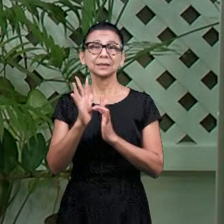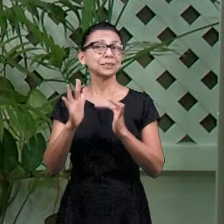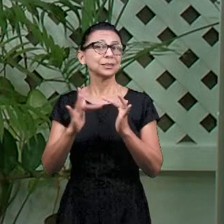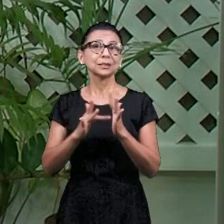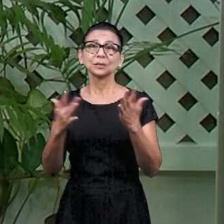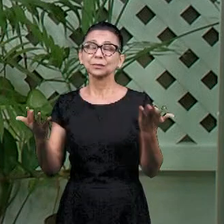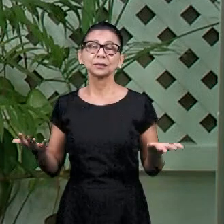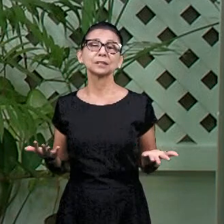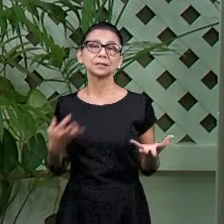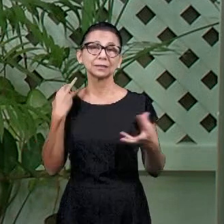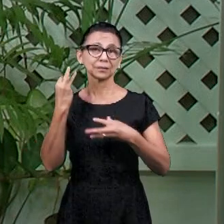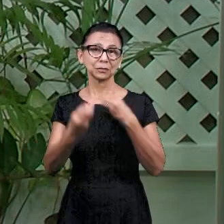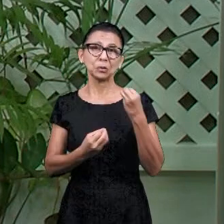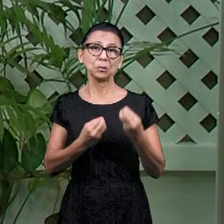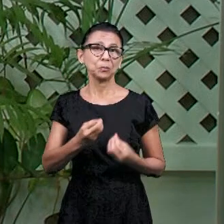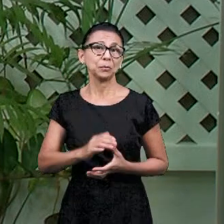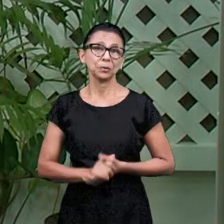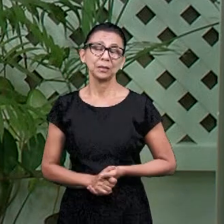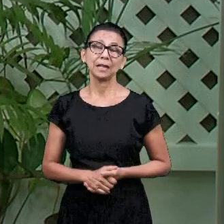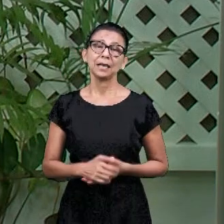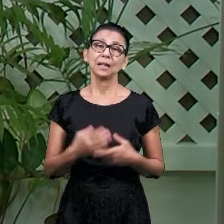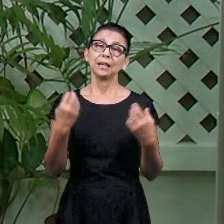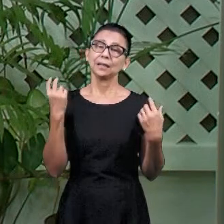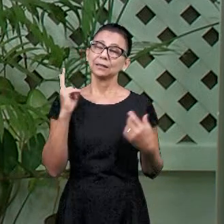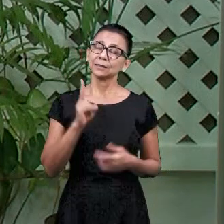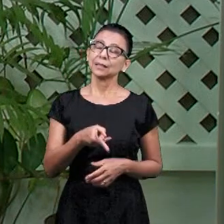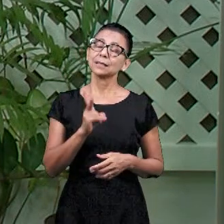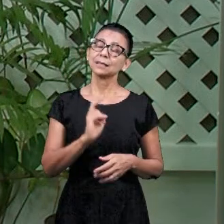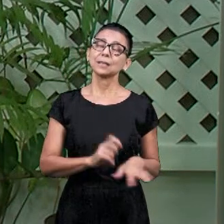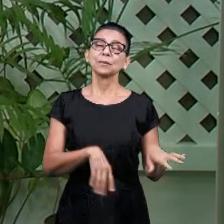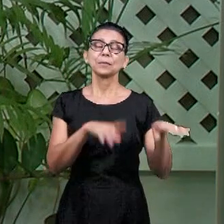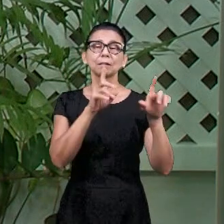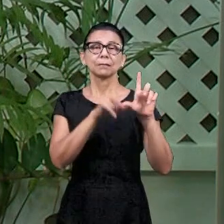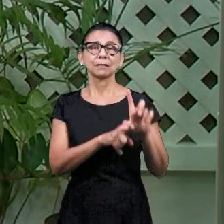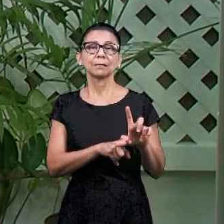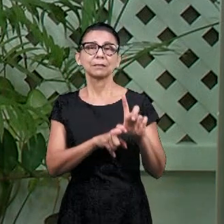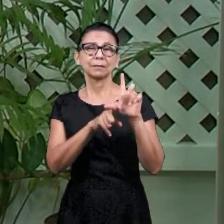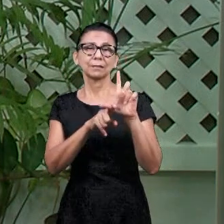continue sans condition de survivre